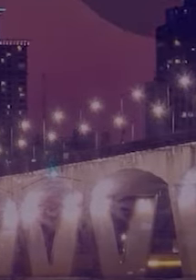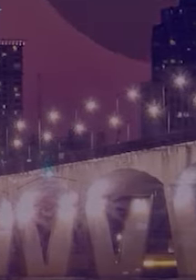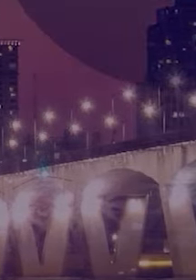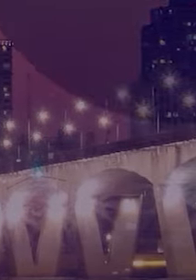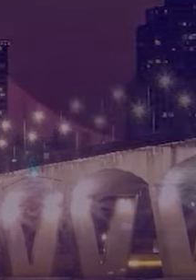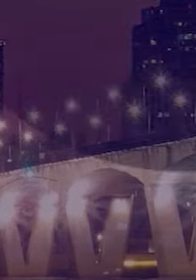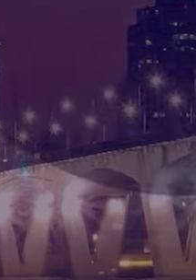했습니다